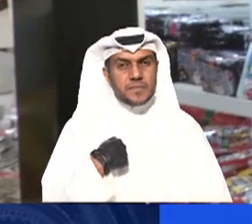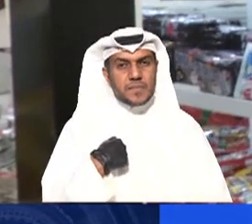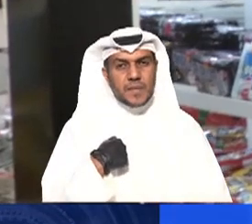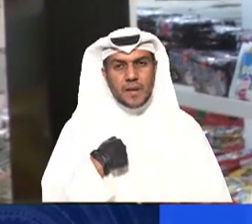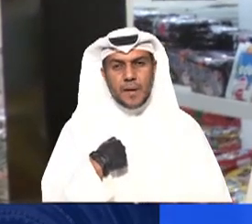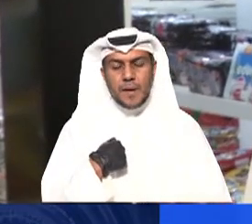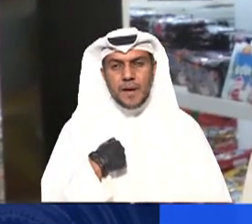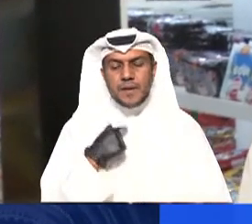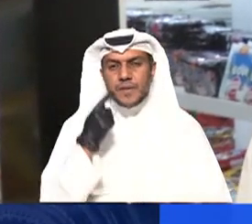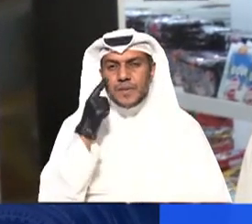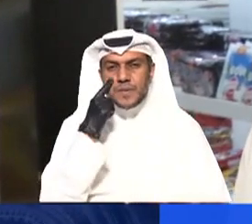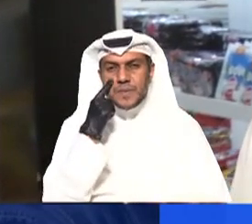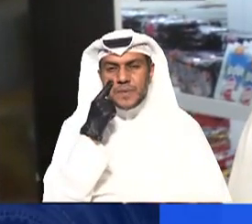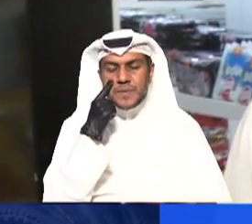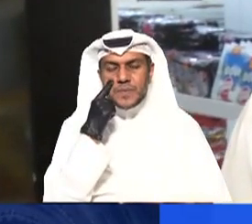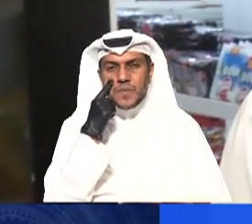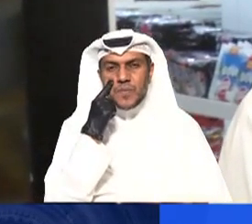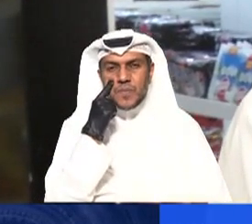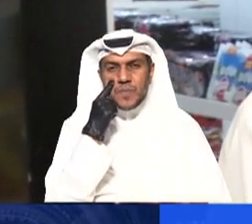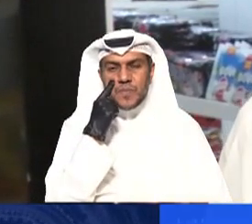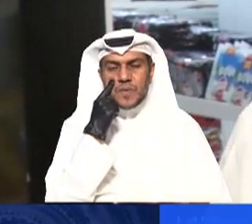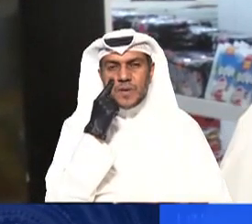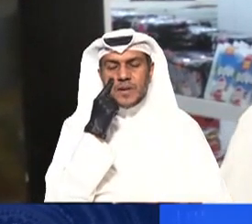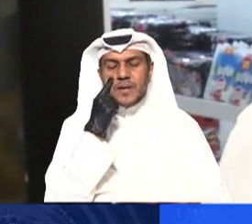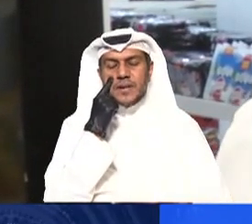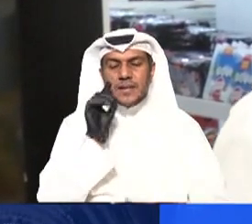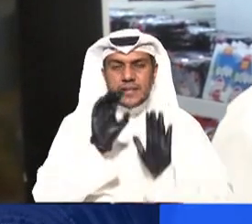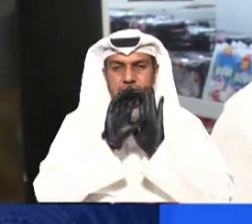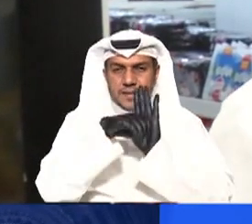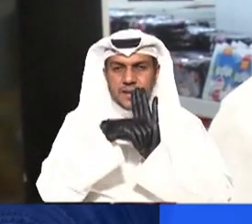اللي كانت في التواصل الاجتماعي، اللي هو